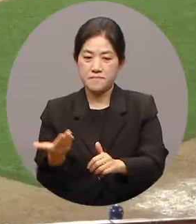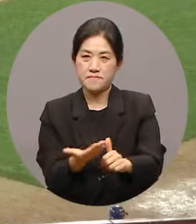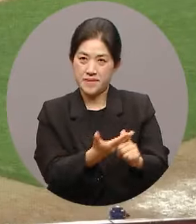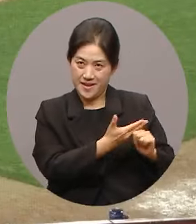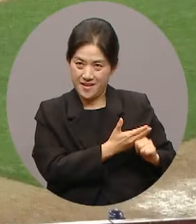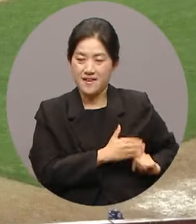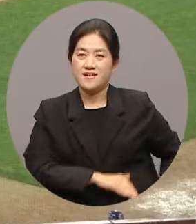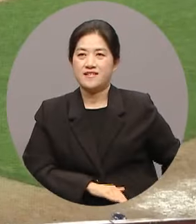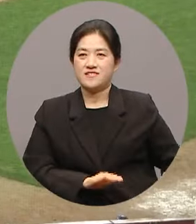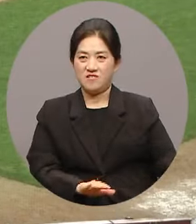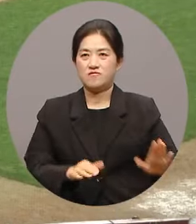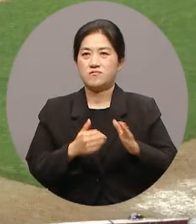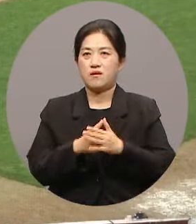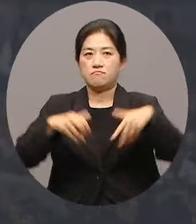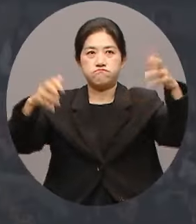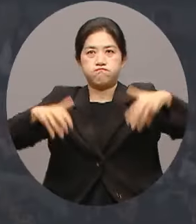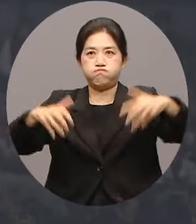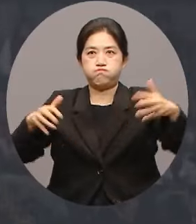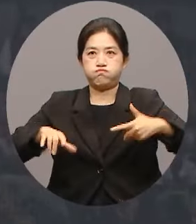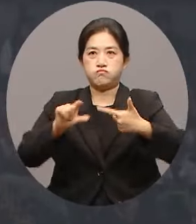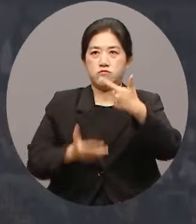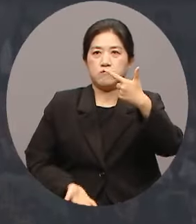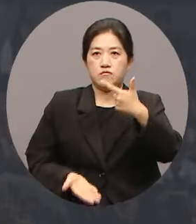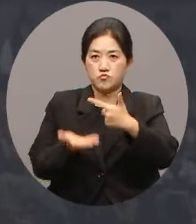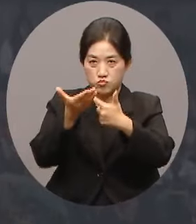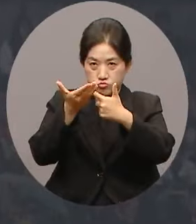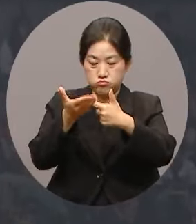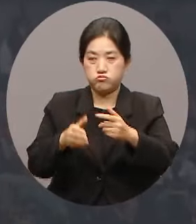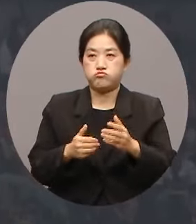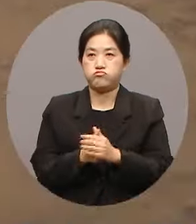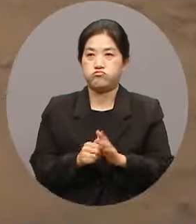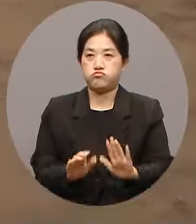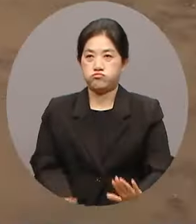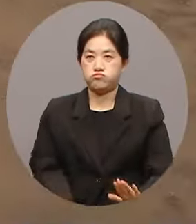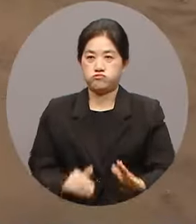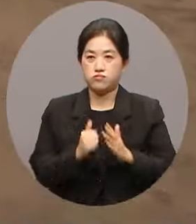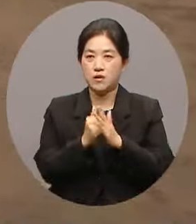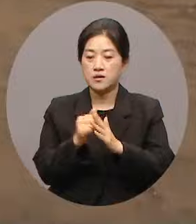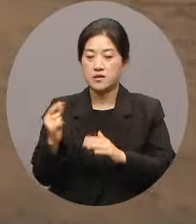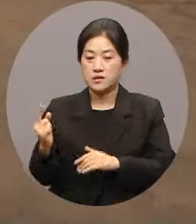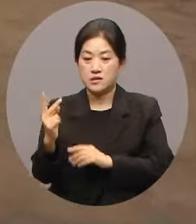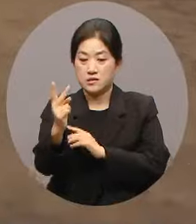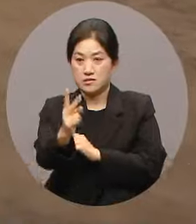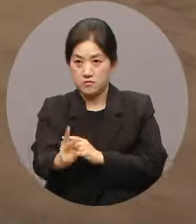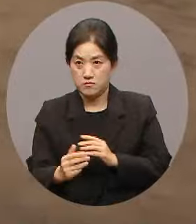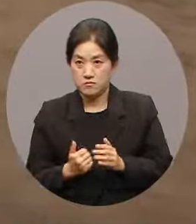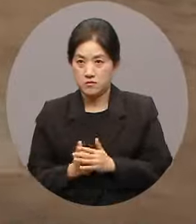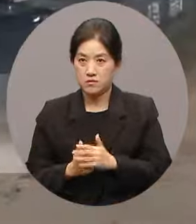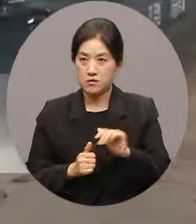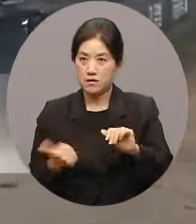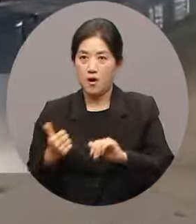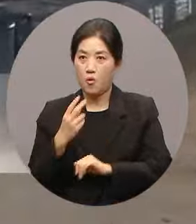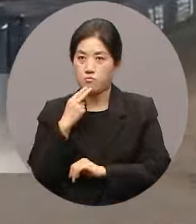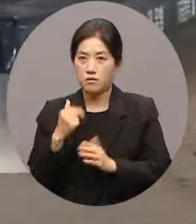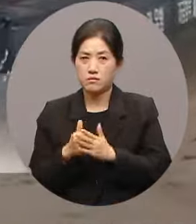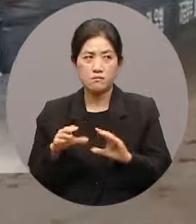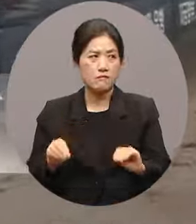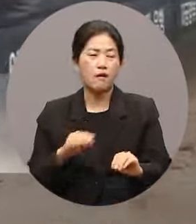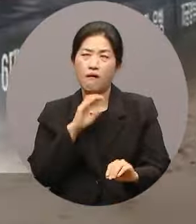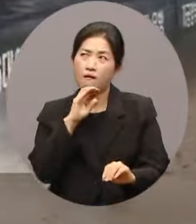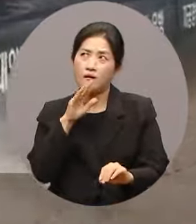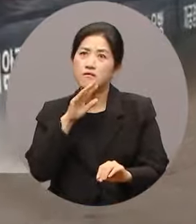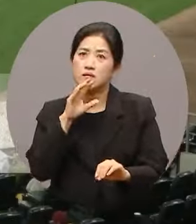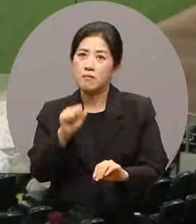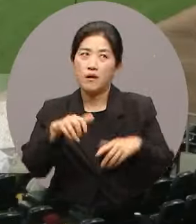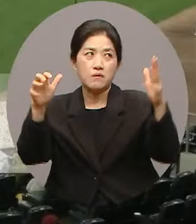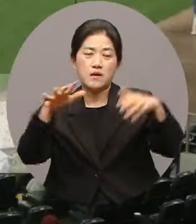빗줄기가 굵어지면서 6회 초 무사 1, 2루에서 경기가 중단됐고 45분이나 기다렸지만 끝내